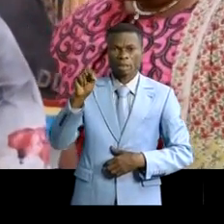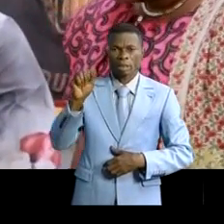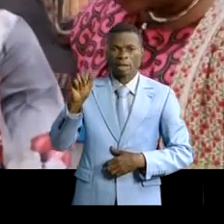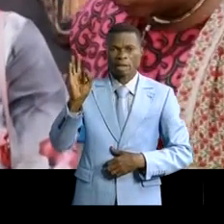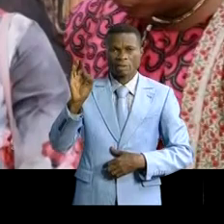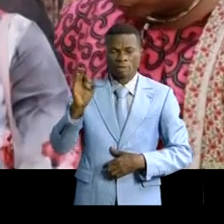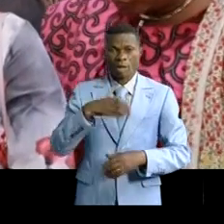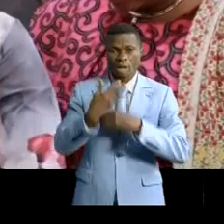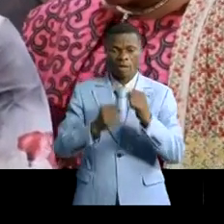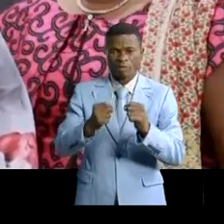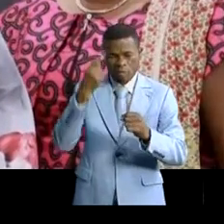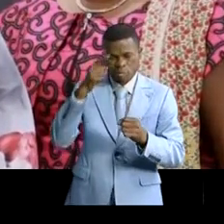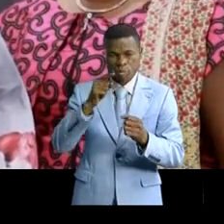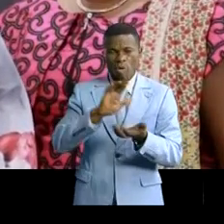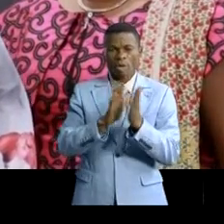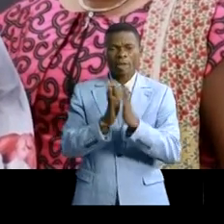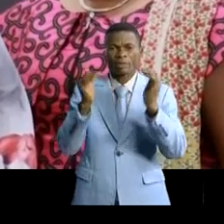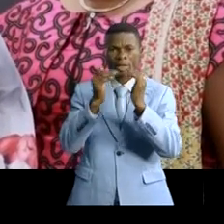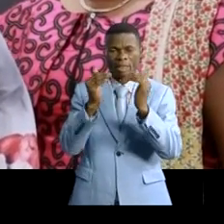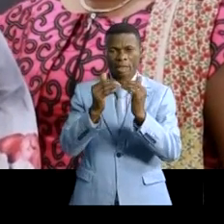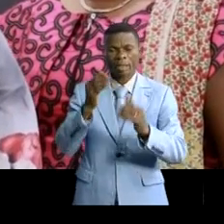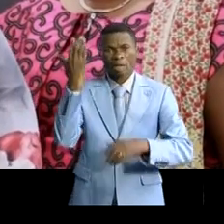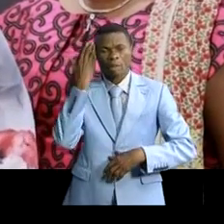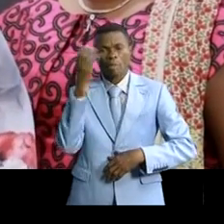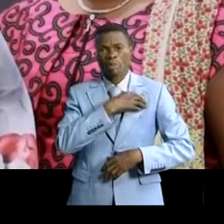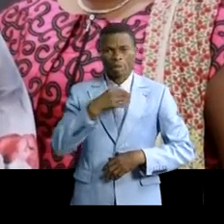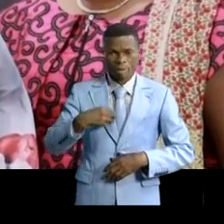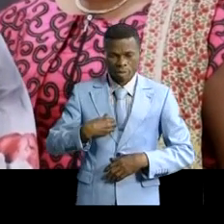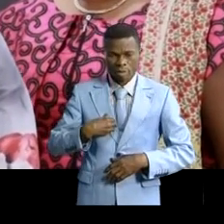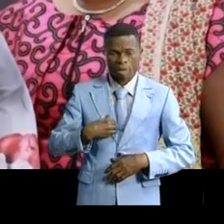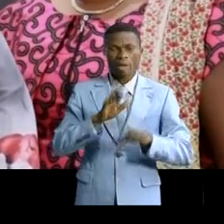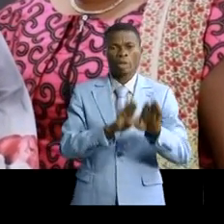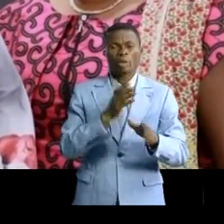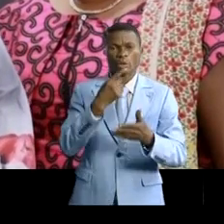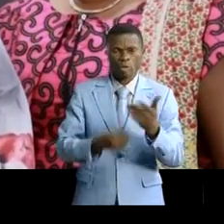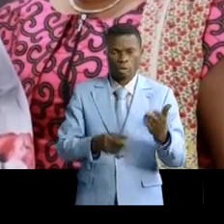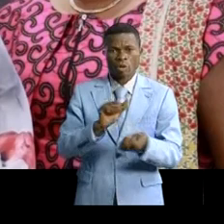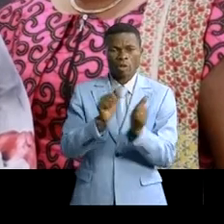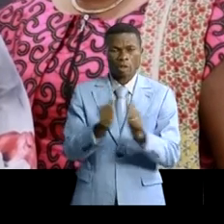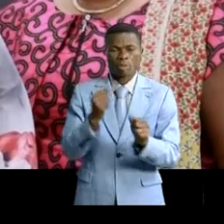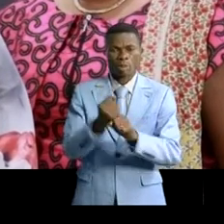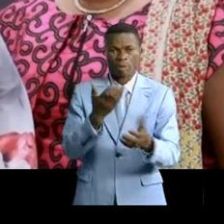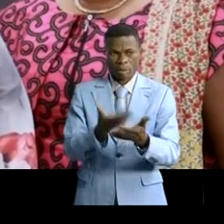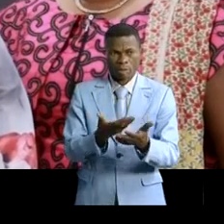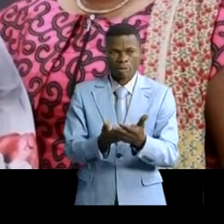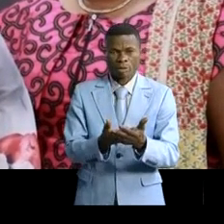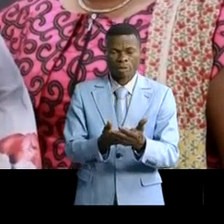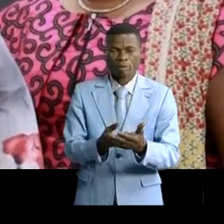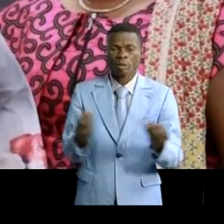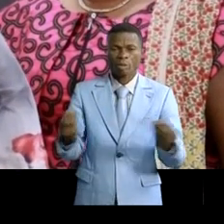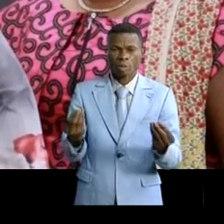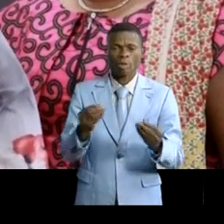militer pour atteindre cet objectif. Ce que nous attendons d'elle par rapport à ses attributions, c'est de